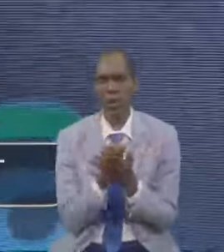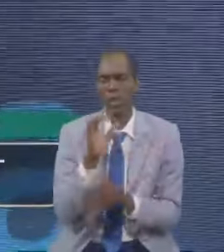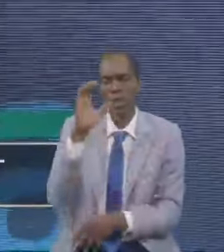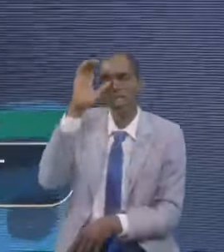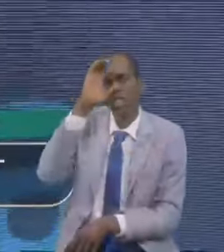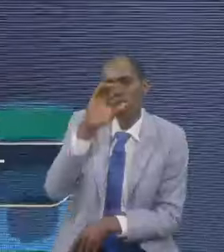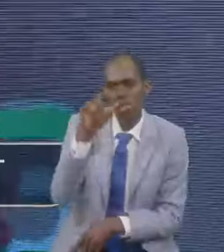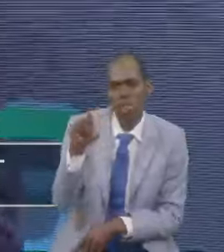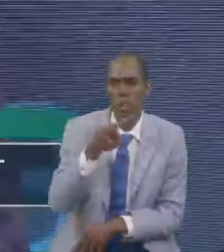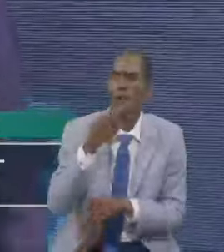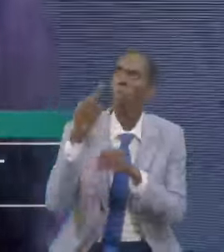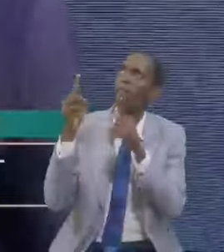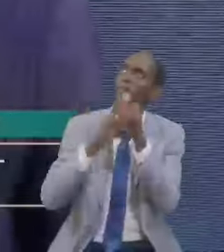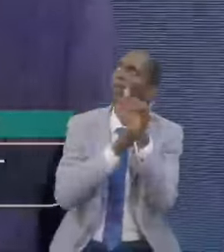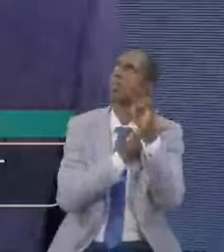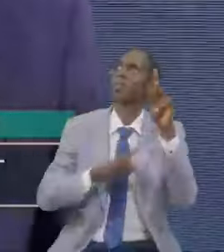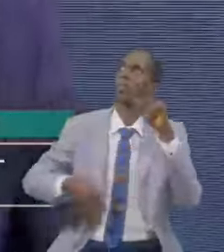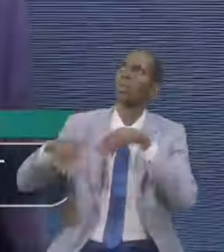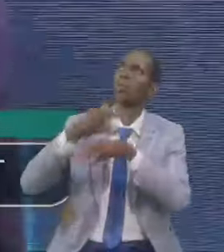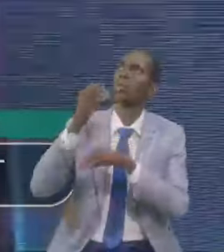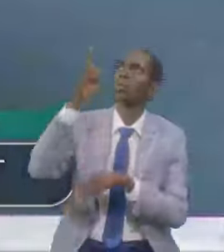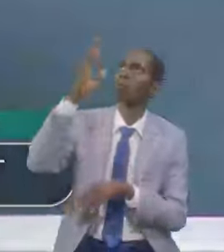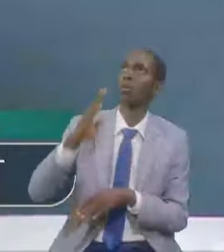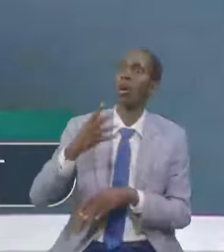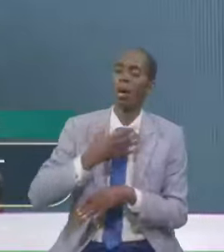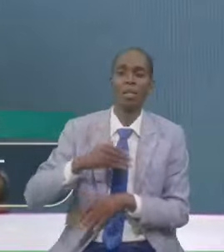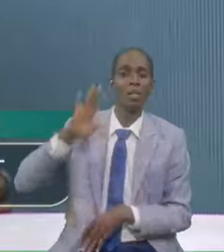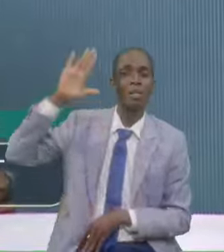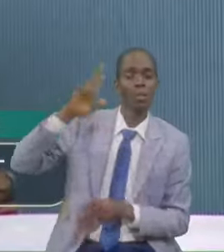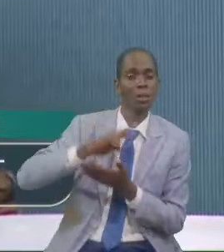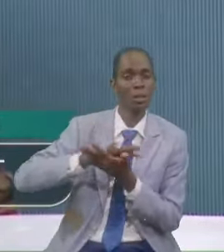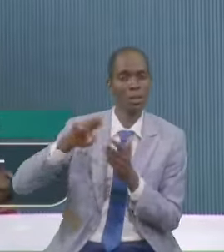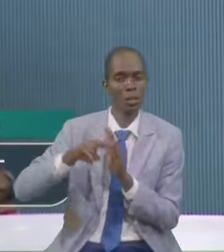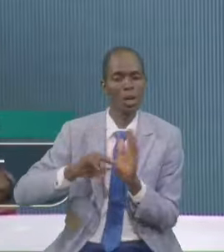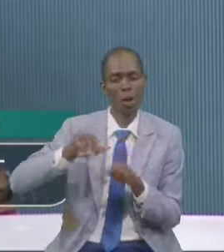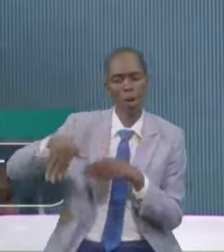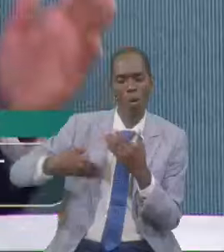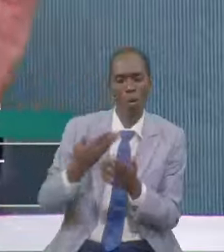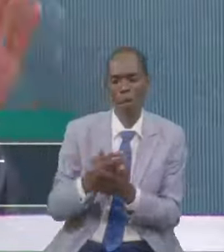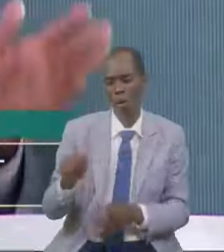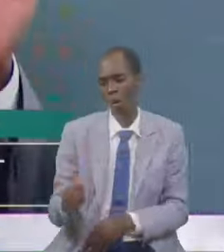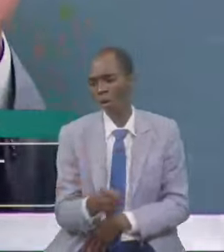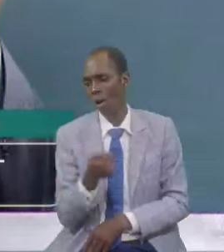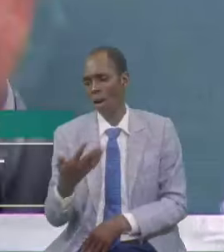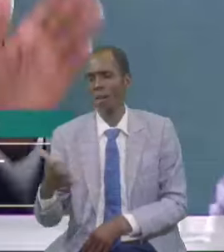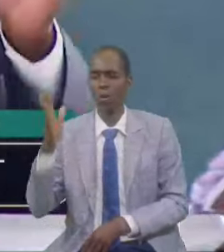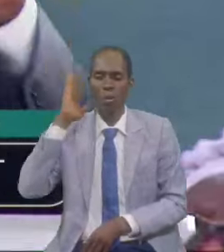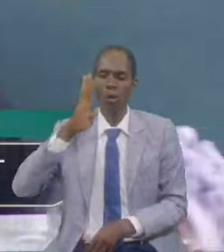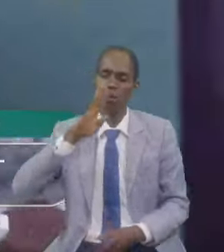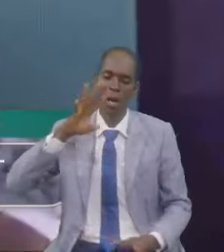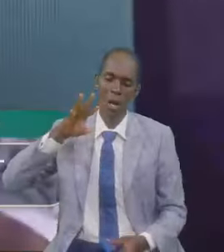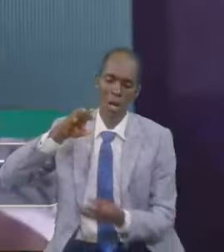మొదటిగా దేవుని రాజ్యాన్ని, నీతిని వెదకండి. అండ్ ఆల్ దిస్ థింగ్స్ షల్ బి అడెడ్ అంటు యు. అప్పుడివన్నీ మీకు కలుపబడును.